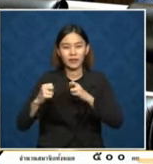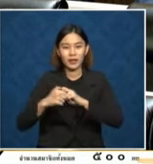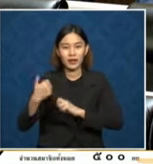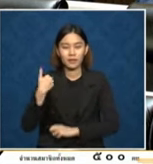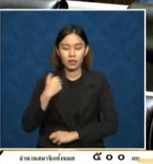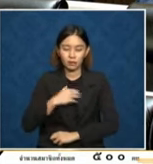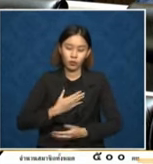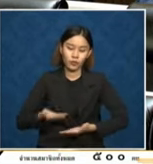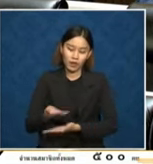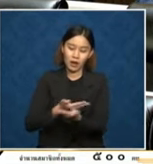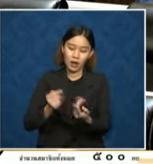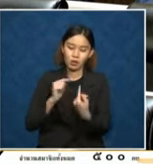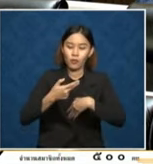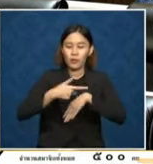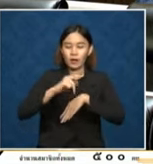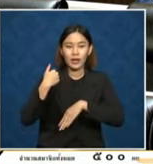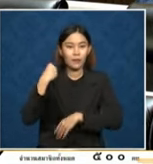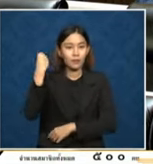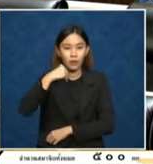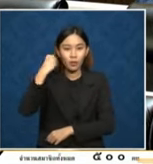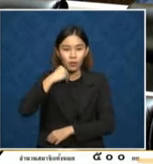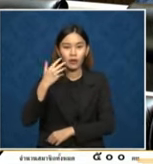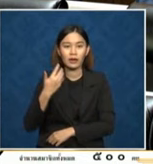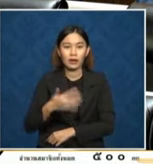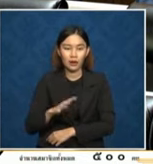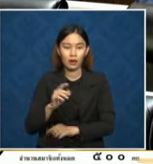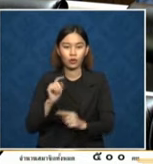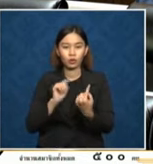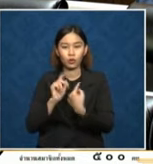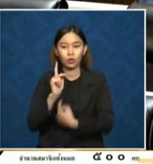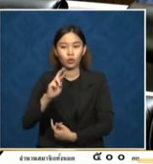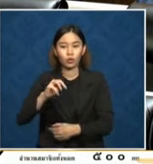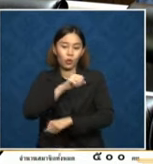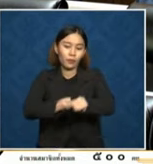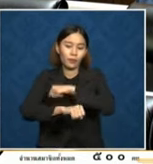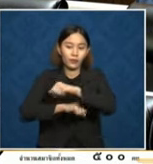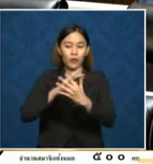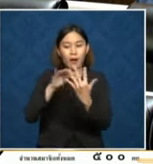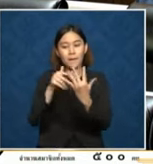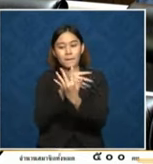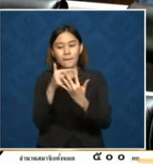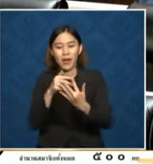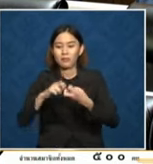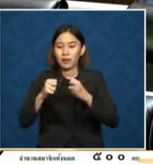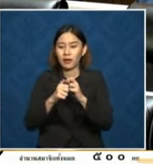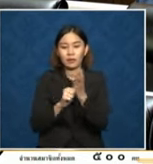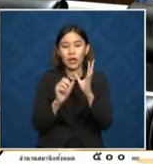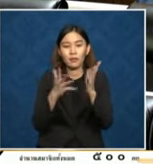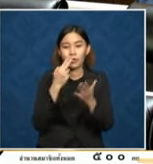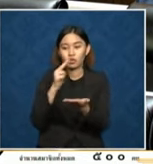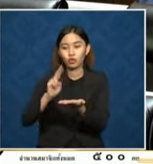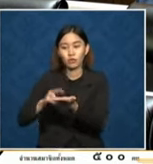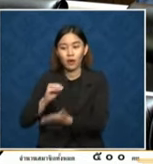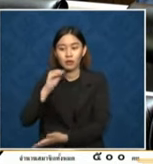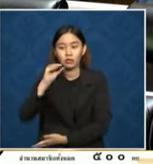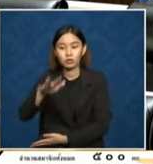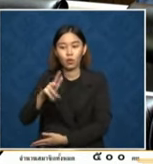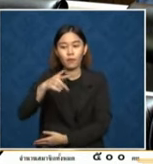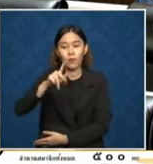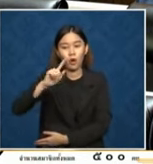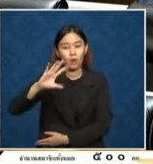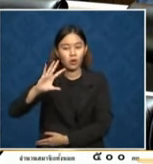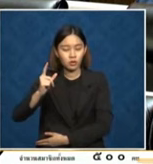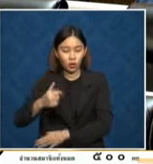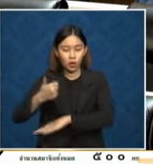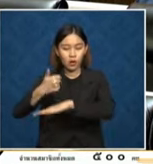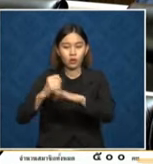มได้หารือท่านประธานมาหลายครั้งแล้วครับแทนที่กรมโยธาธิการและผังเมืองจะแก้ไขปัญหากับทำหนังสืออ้างคำสั่งปปช.ให้ผู้ว่าราช